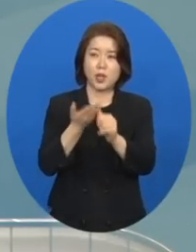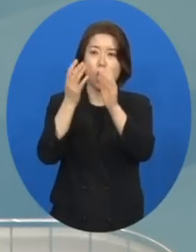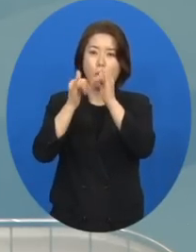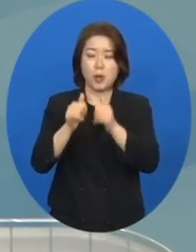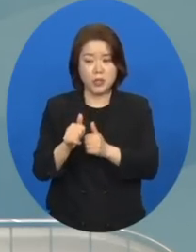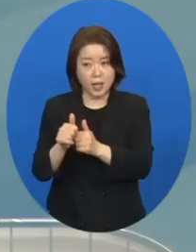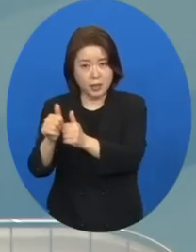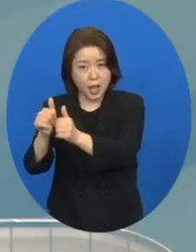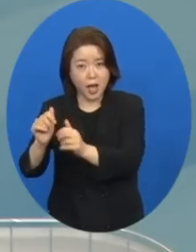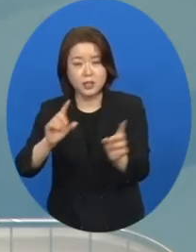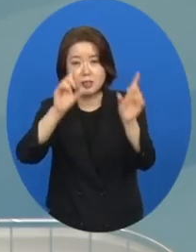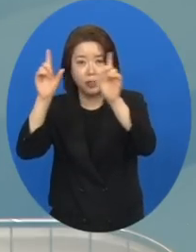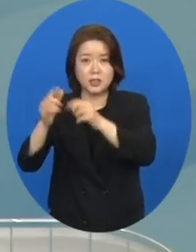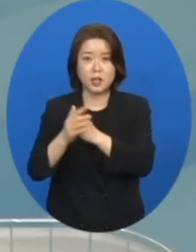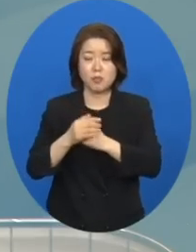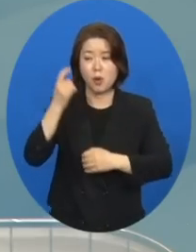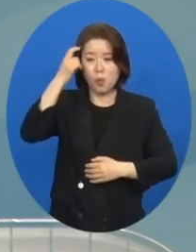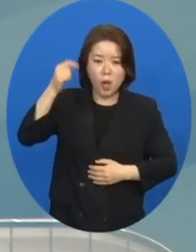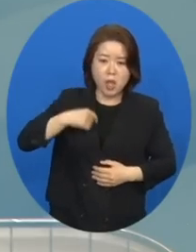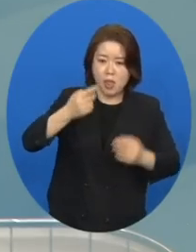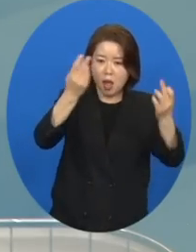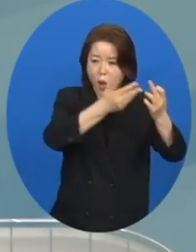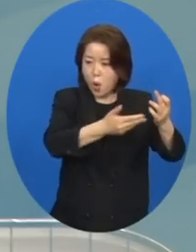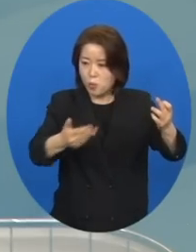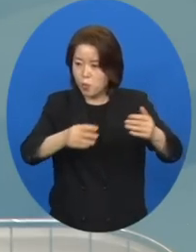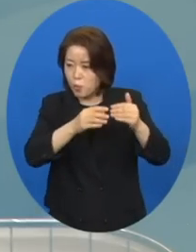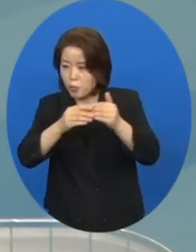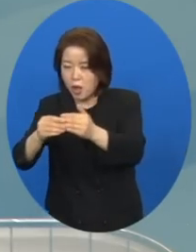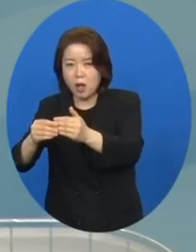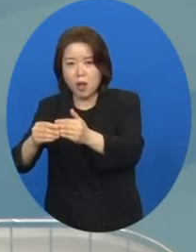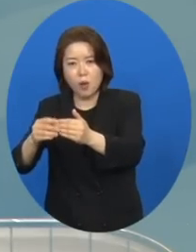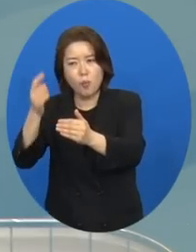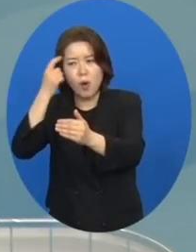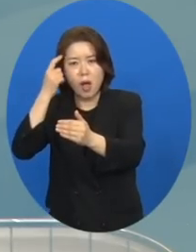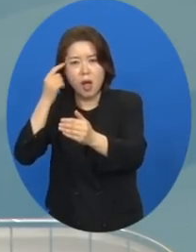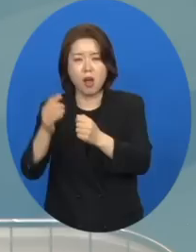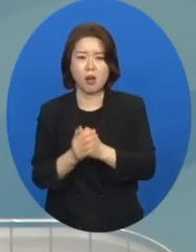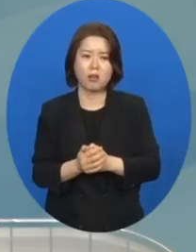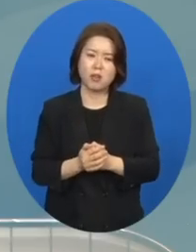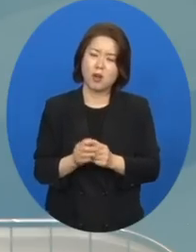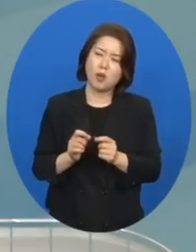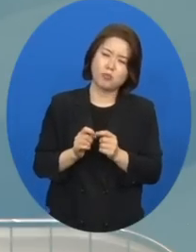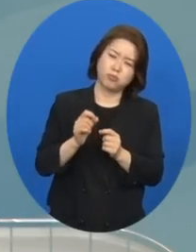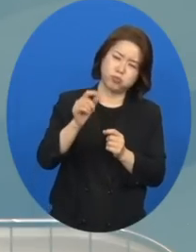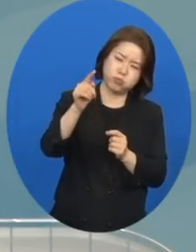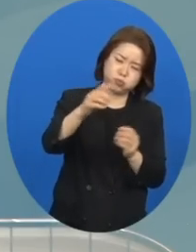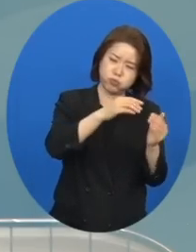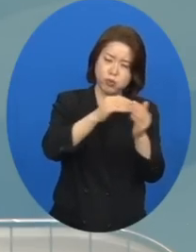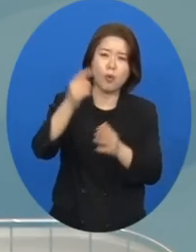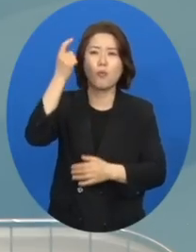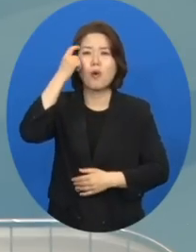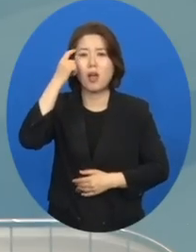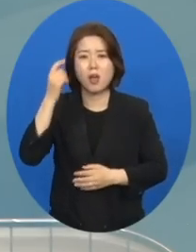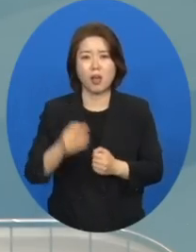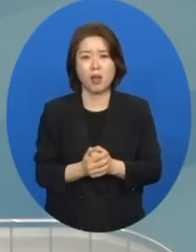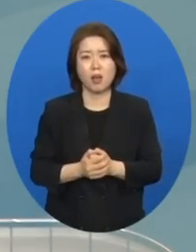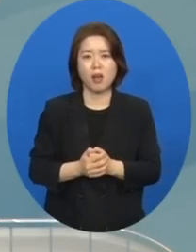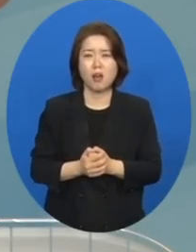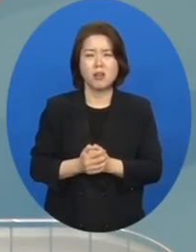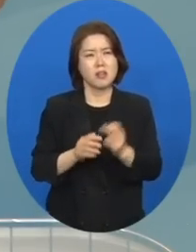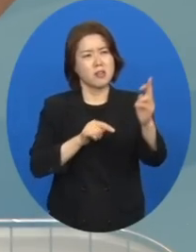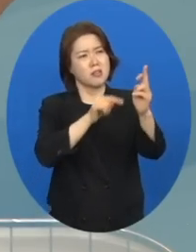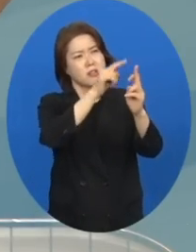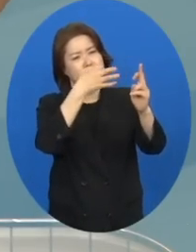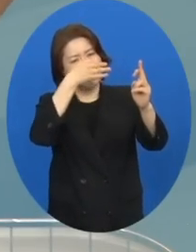삶의 주 의회에 나를 골짜기로 데려오려 씁니까 나를 이렇게 먼 곳으로 데려 졌습니다 졸업 에게 고원지대로